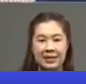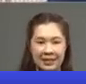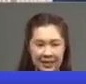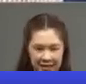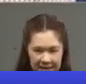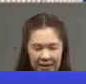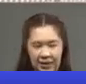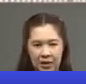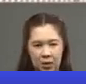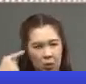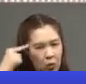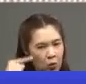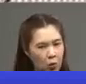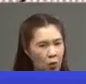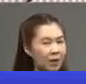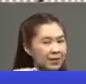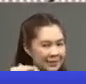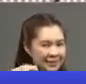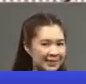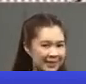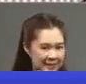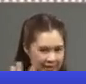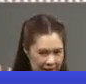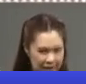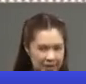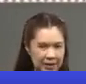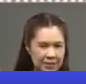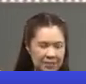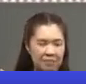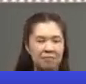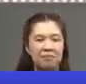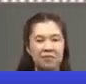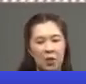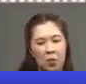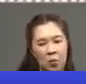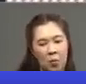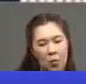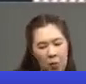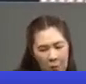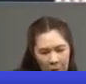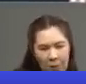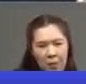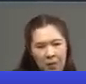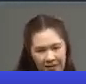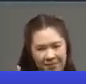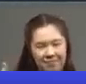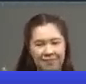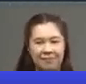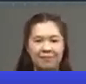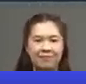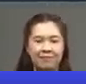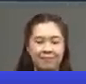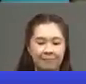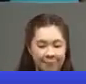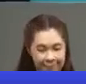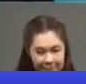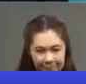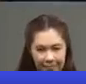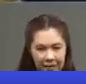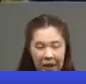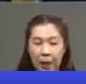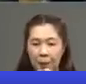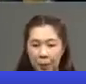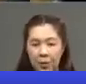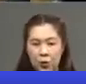การแต่งตั้งตำรวจระดับรองผู้บัญชาการตำรวจแห่งชาติและเจเรตำรวจแห่งชาติถึงระดับผู้บัญชาการยศ